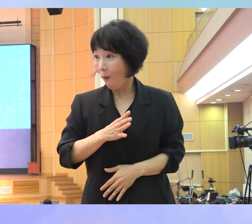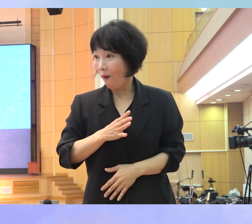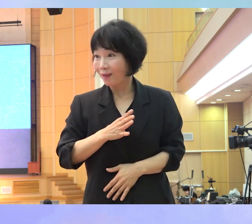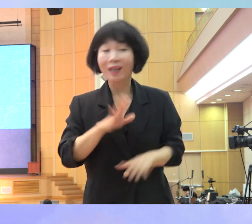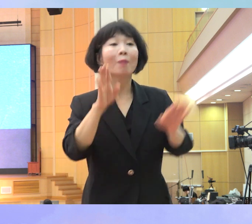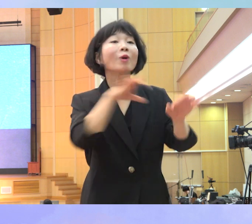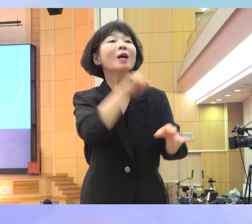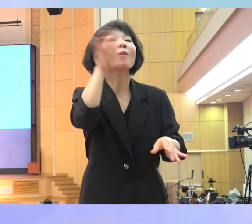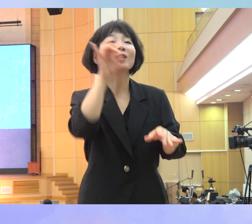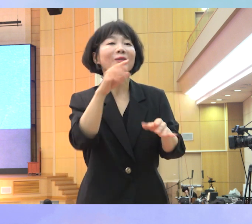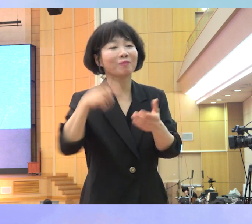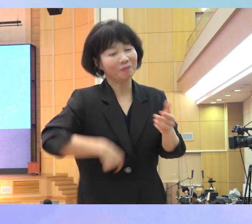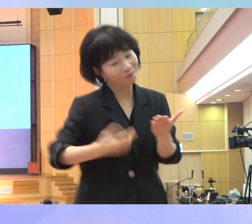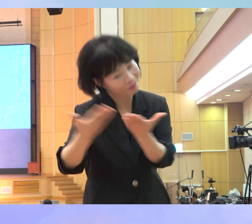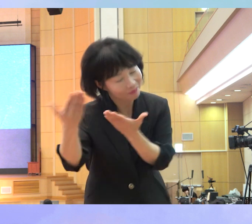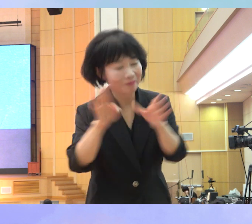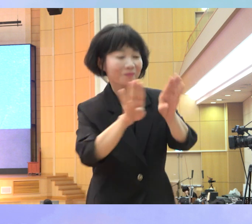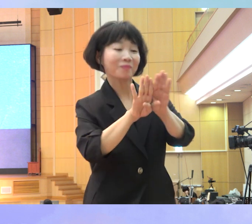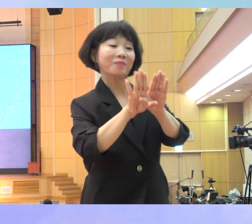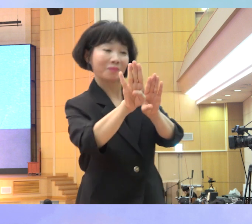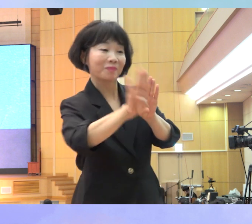Thank you 웃으면서